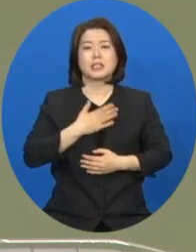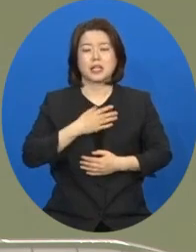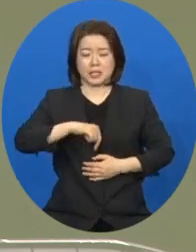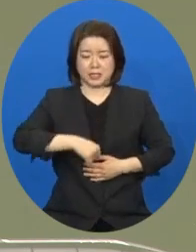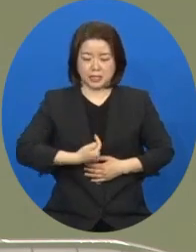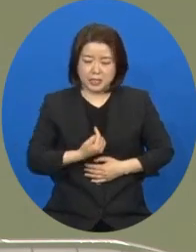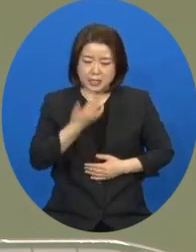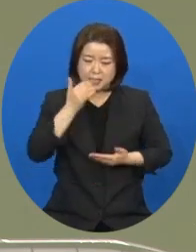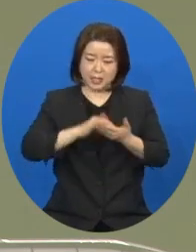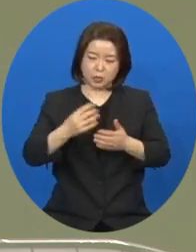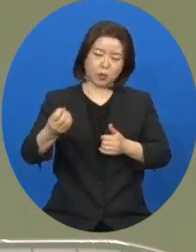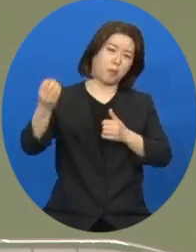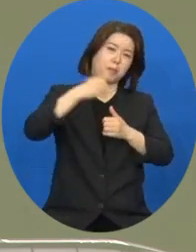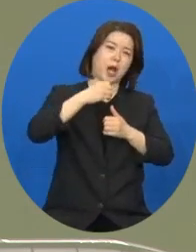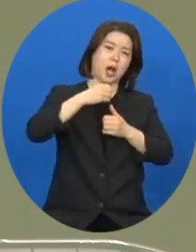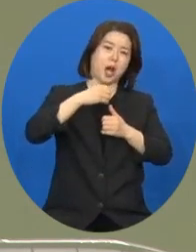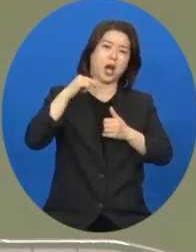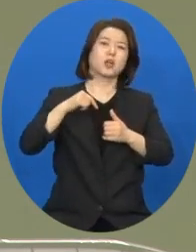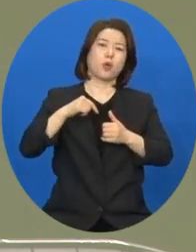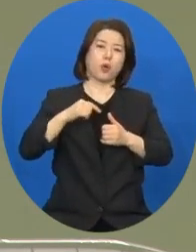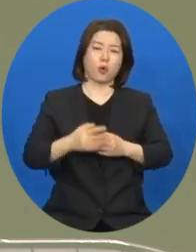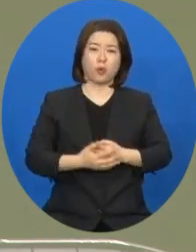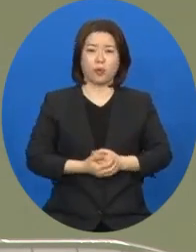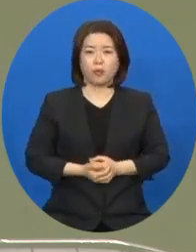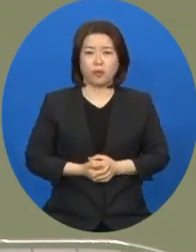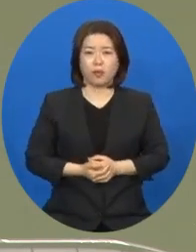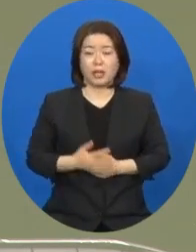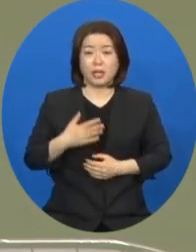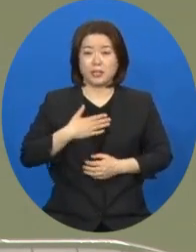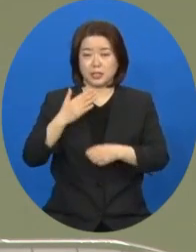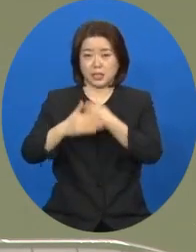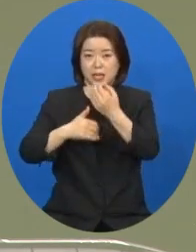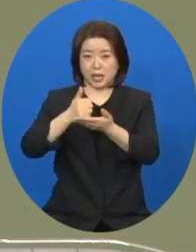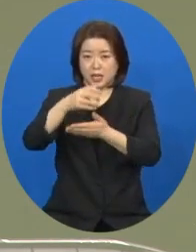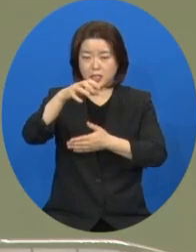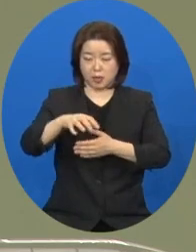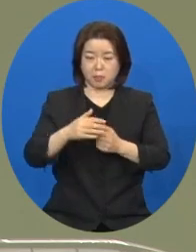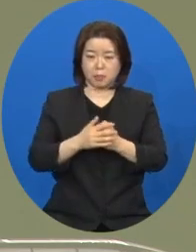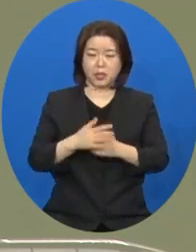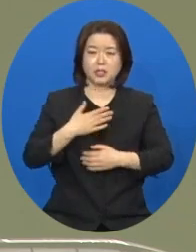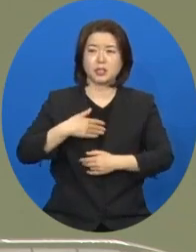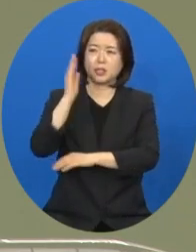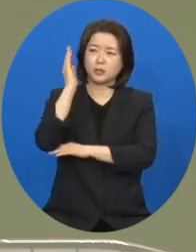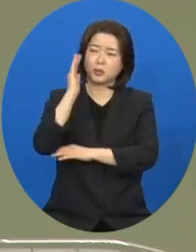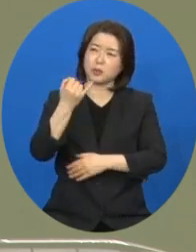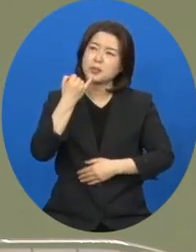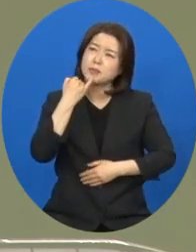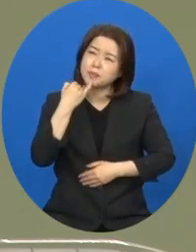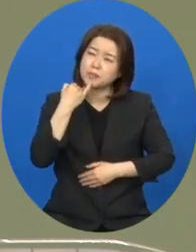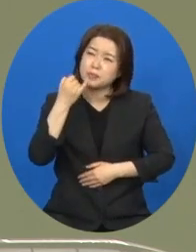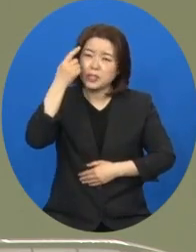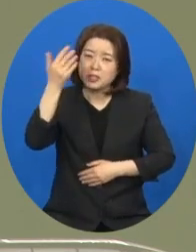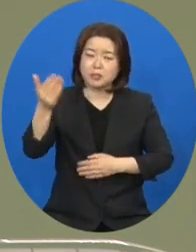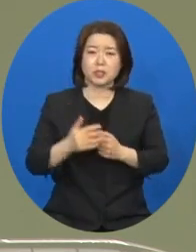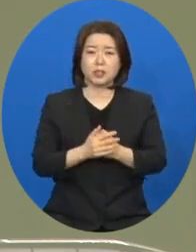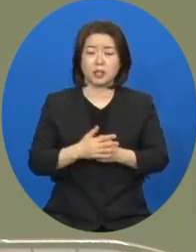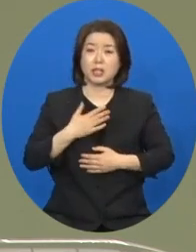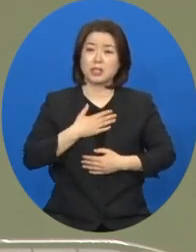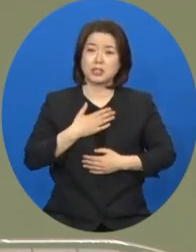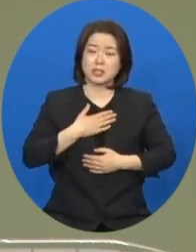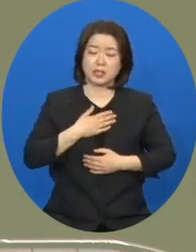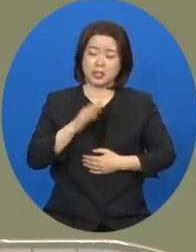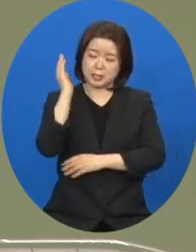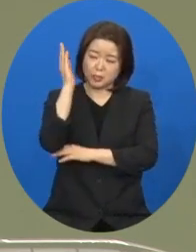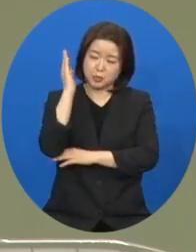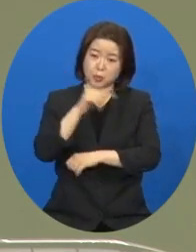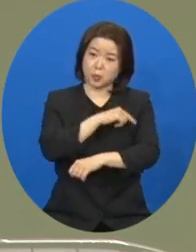돌이에요. 저는 하나님 앞에 제가 설교해도 됩니까? 제가 설교할 자격이